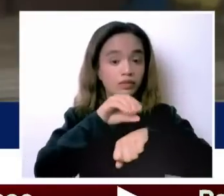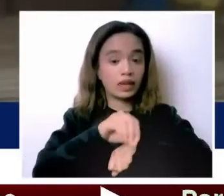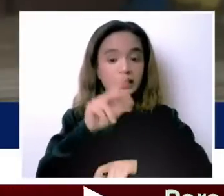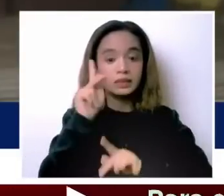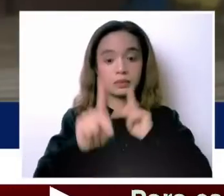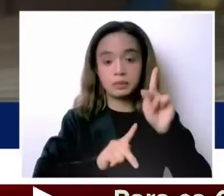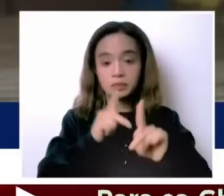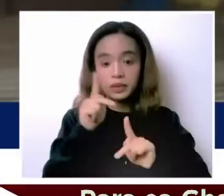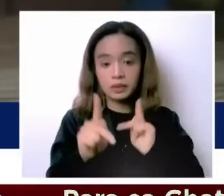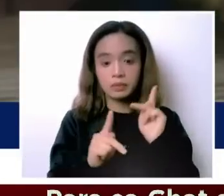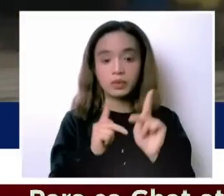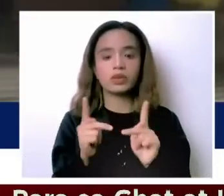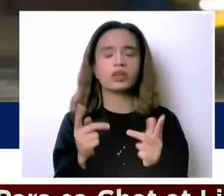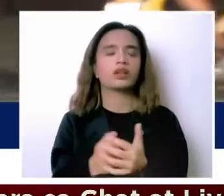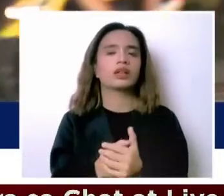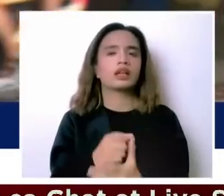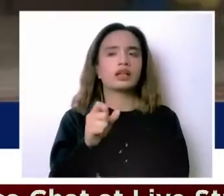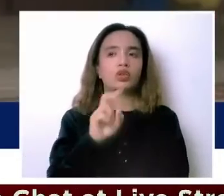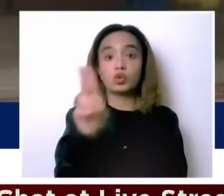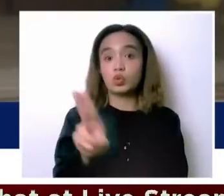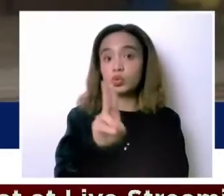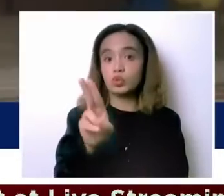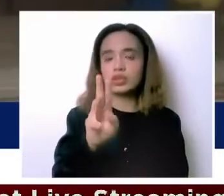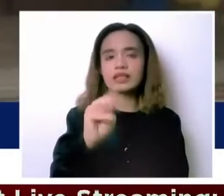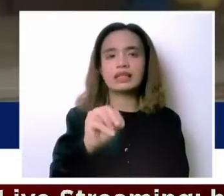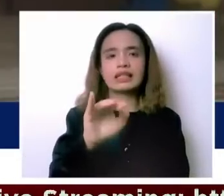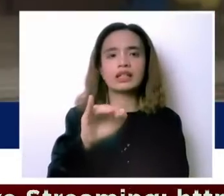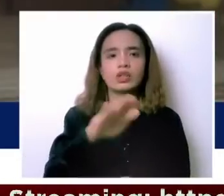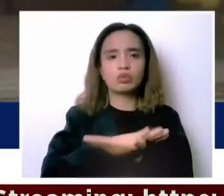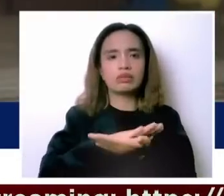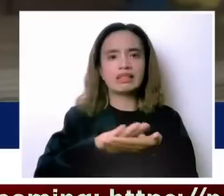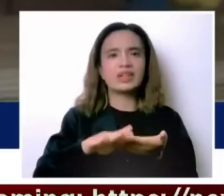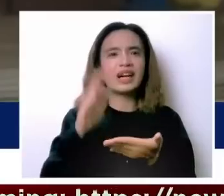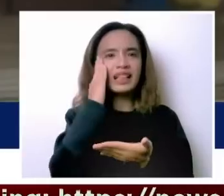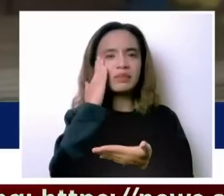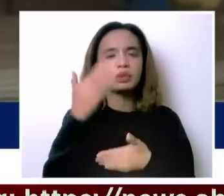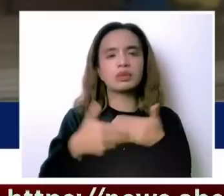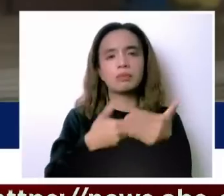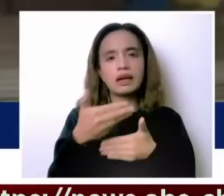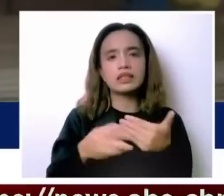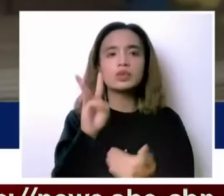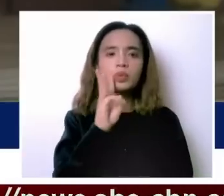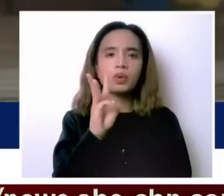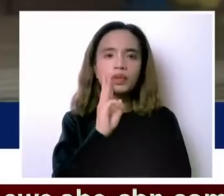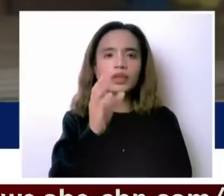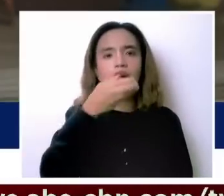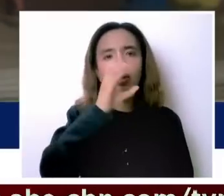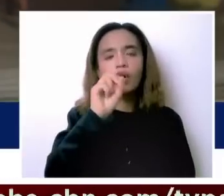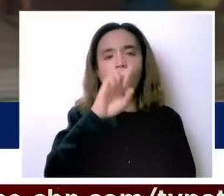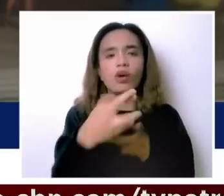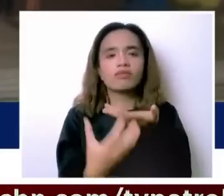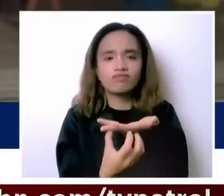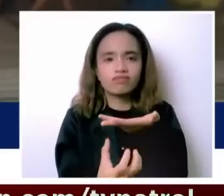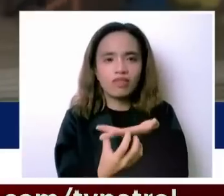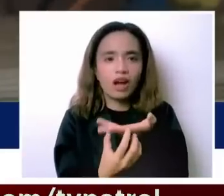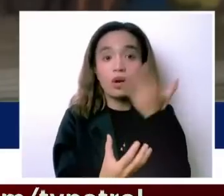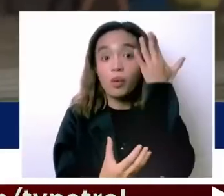ay gumamit na ng mineral water o purified water sa kanilang inumin o kaya ay sa pagluluto dahil yung